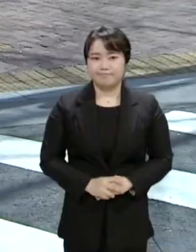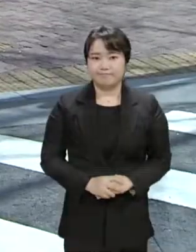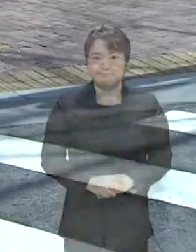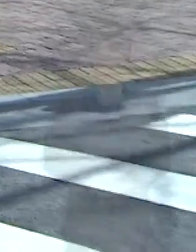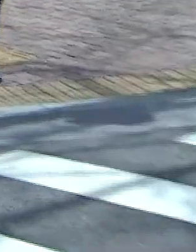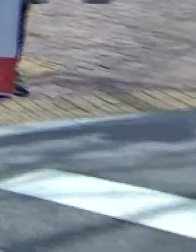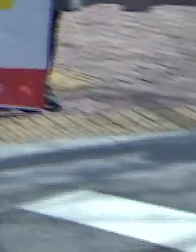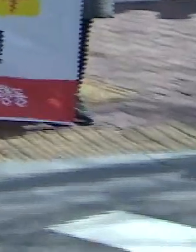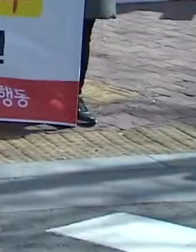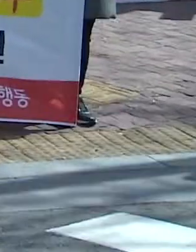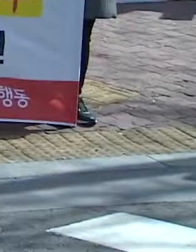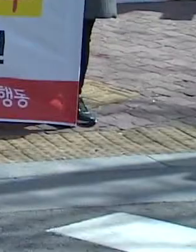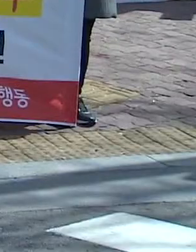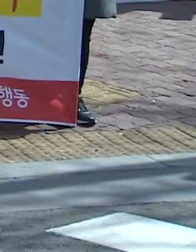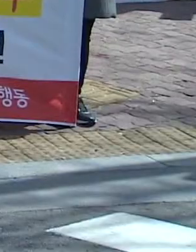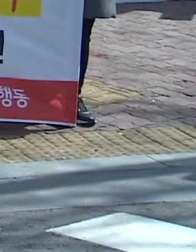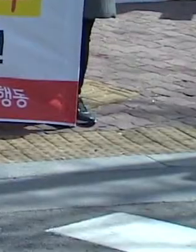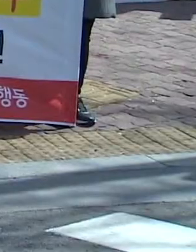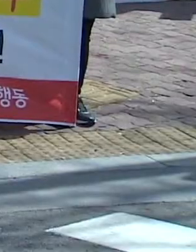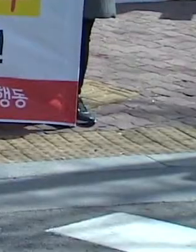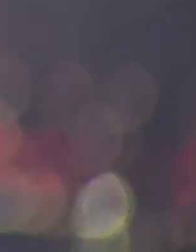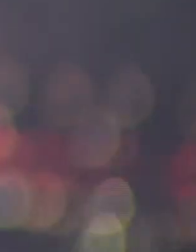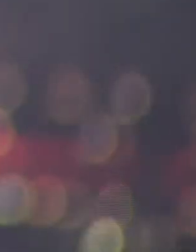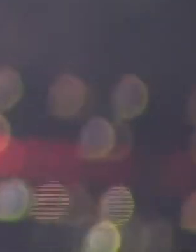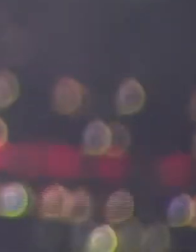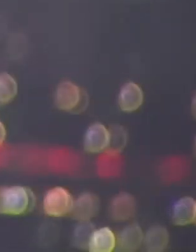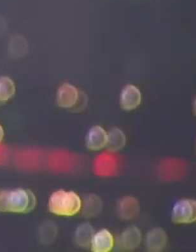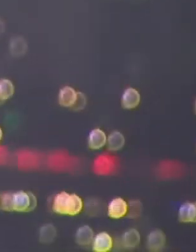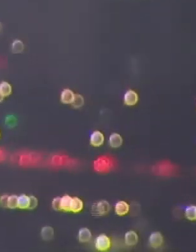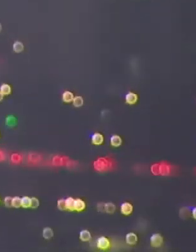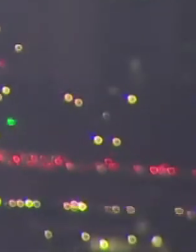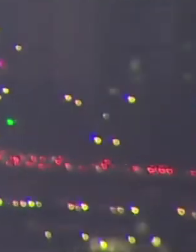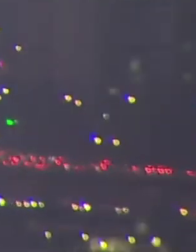BTV 뉴스 서주원입니다.